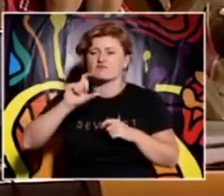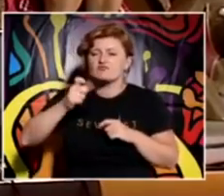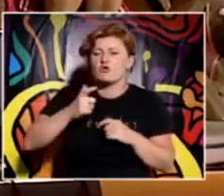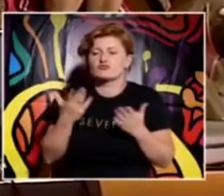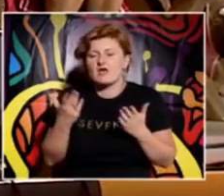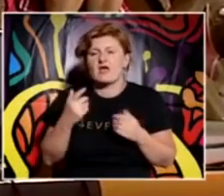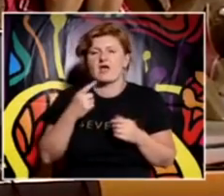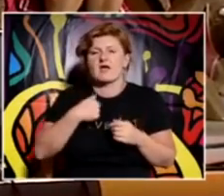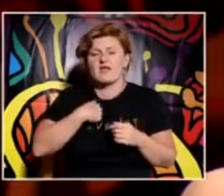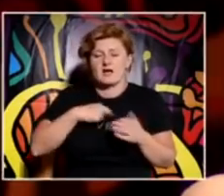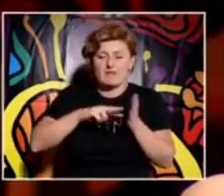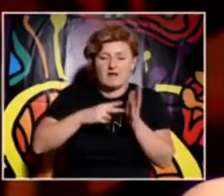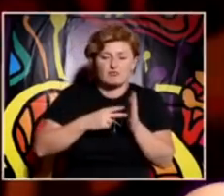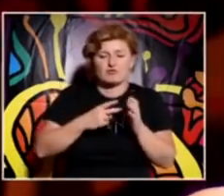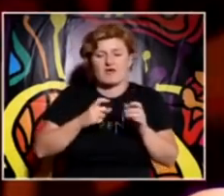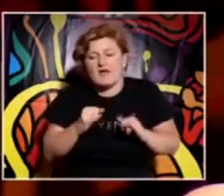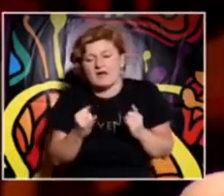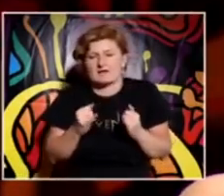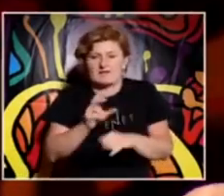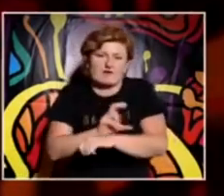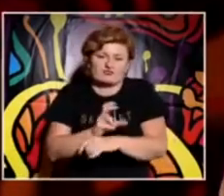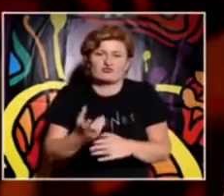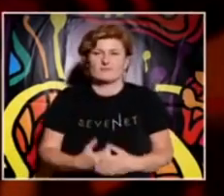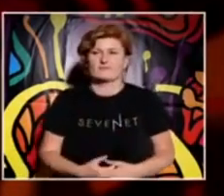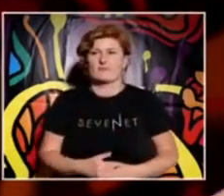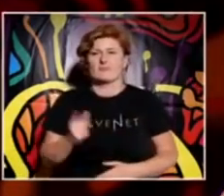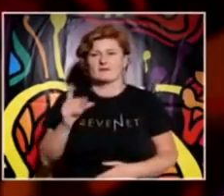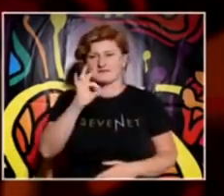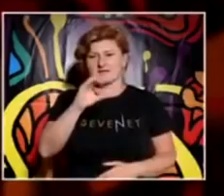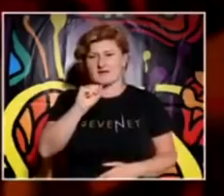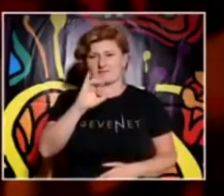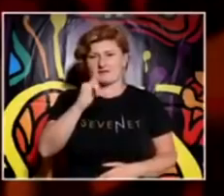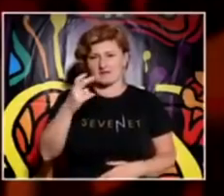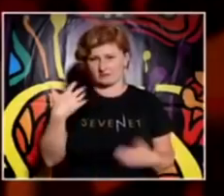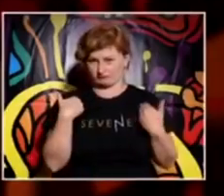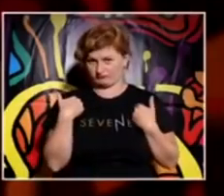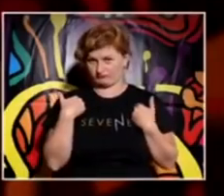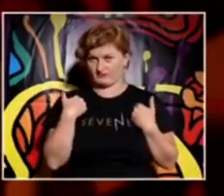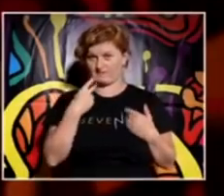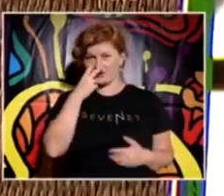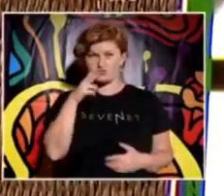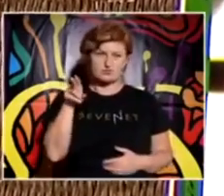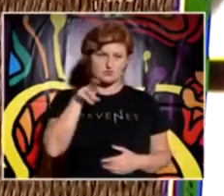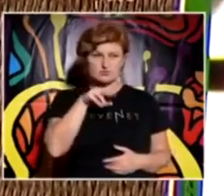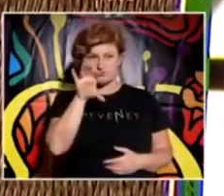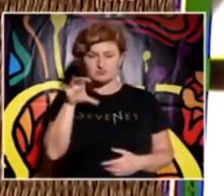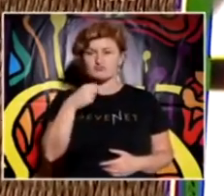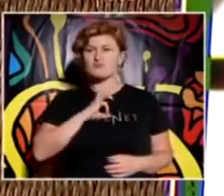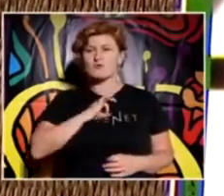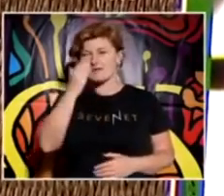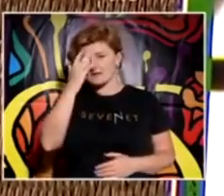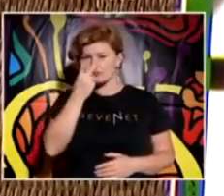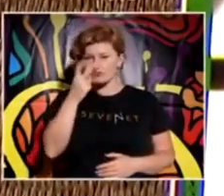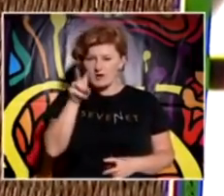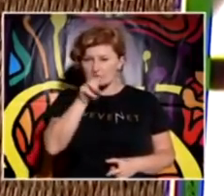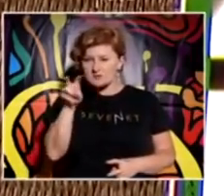jak. Sabina, żyjesz? Jasne. Jeszcze tak, patrzę po was, szuka znajomych. Gdybyście chcieli później zadawać pytania